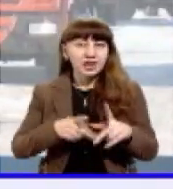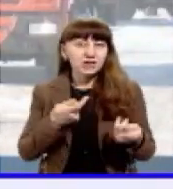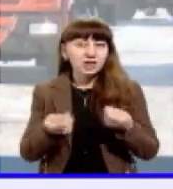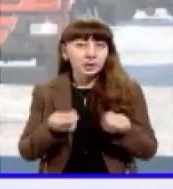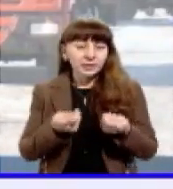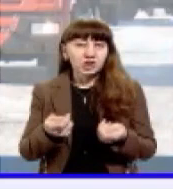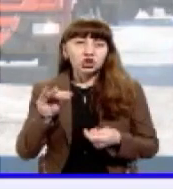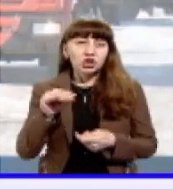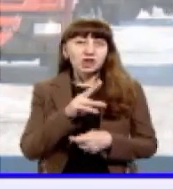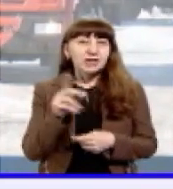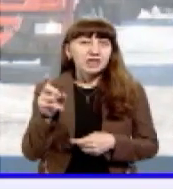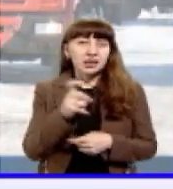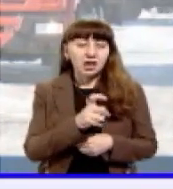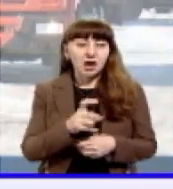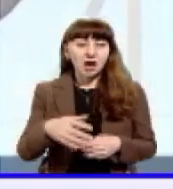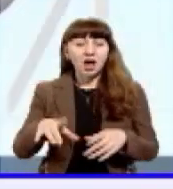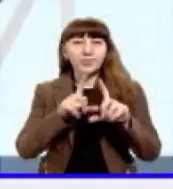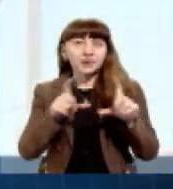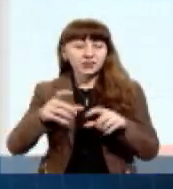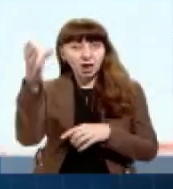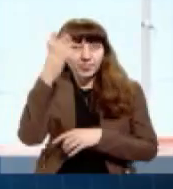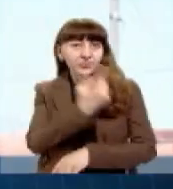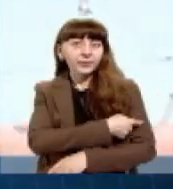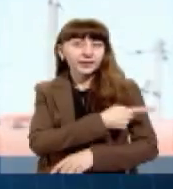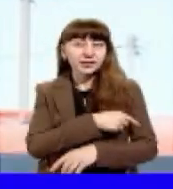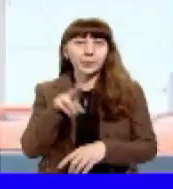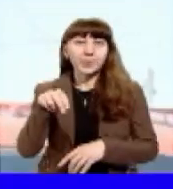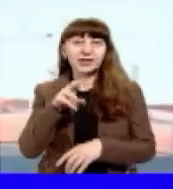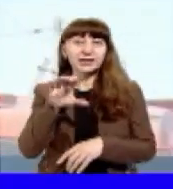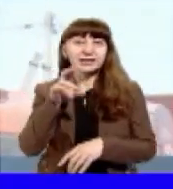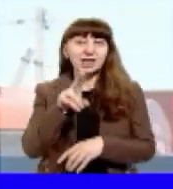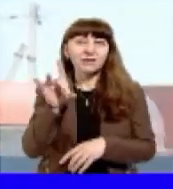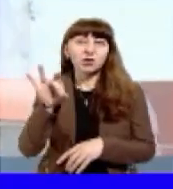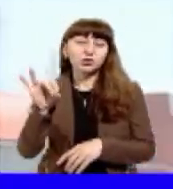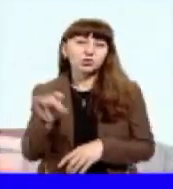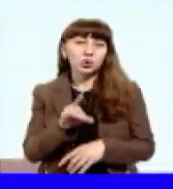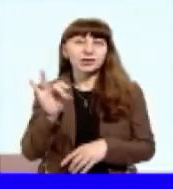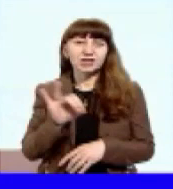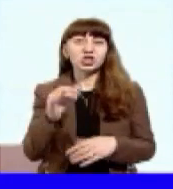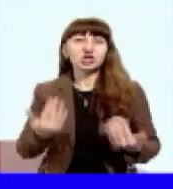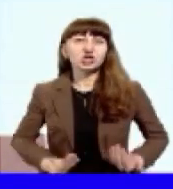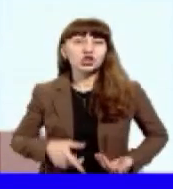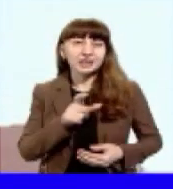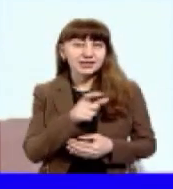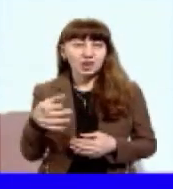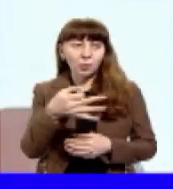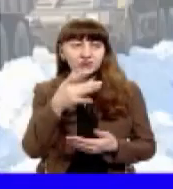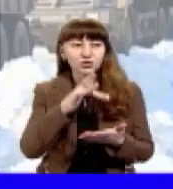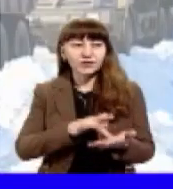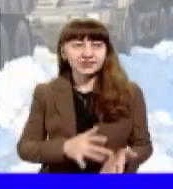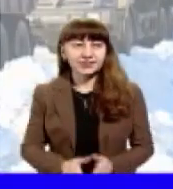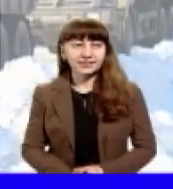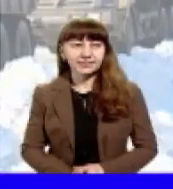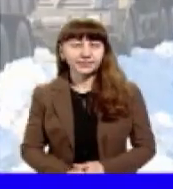организации, коммунальные службы, объекты образования, здравоохранения, ПКСК, волонтеры, ну и, конечно, жители областного